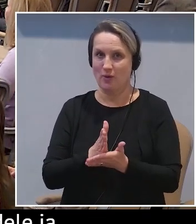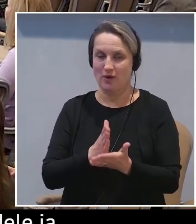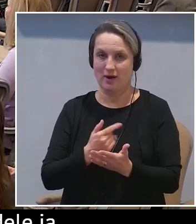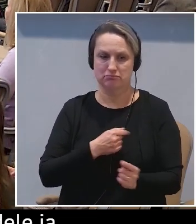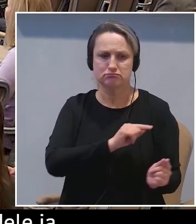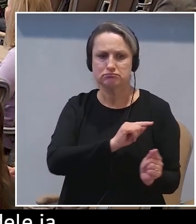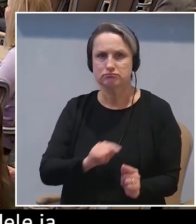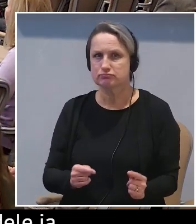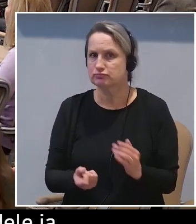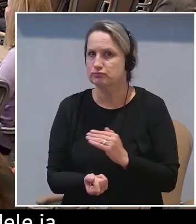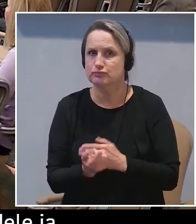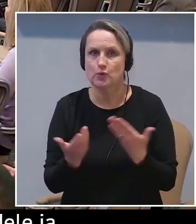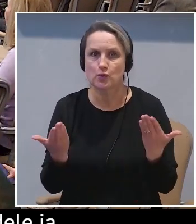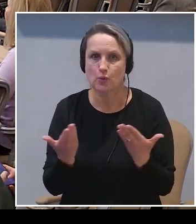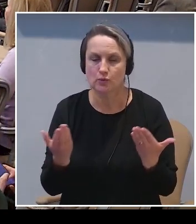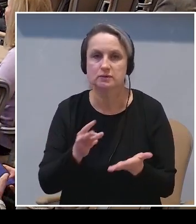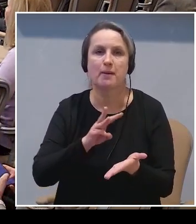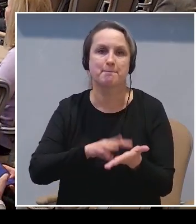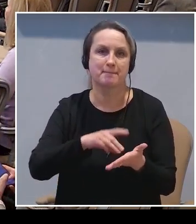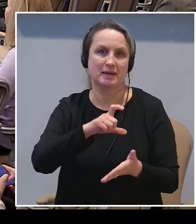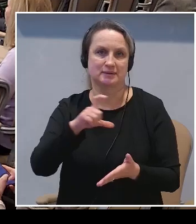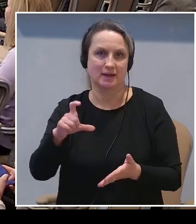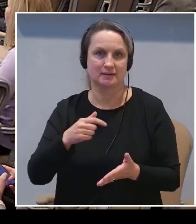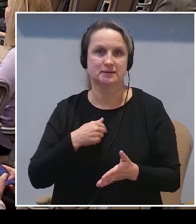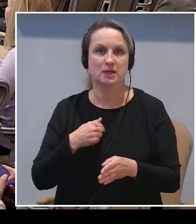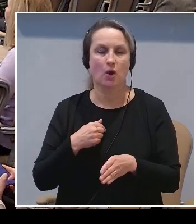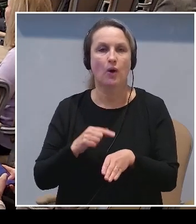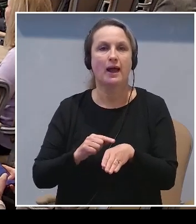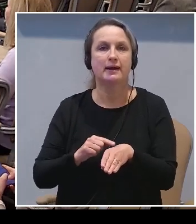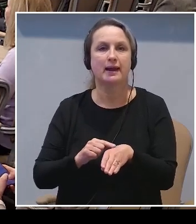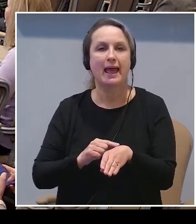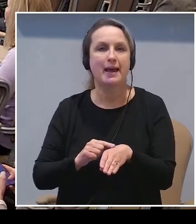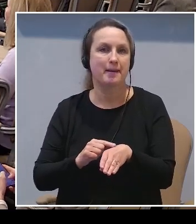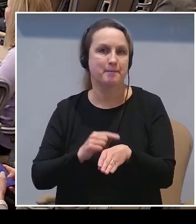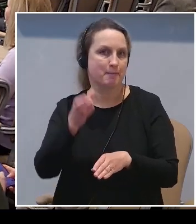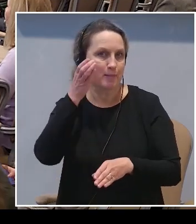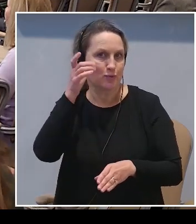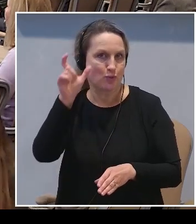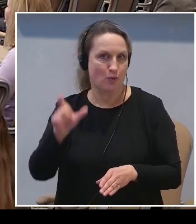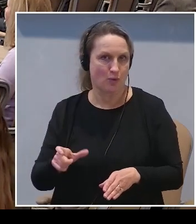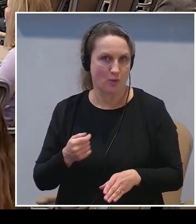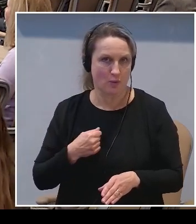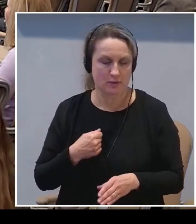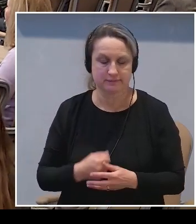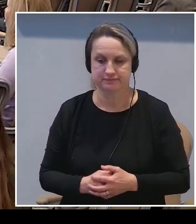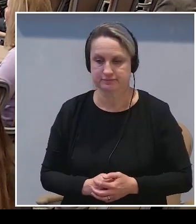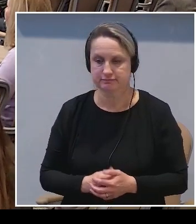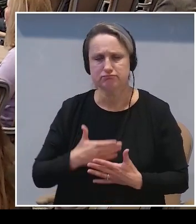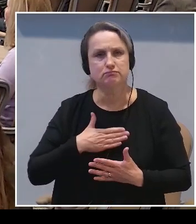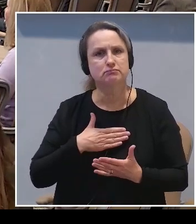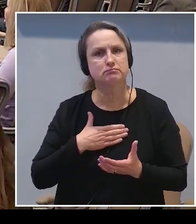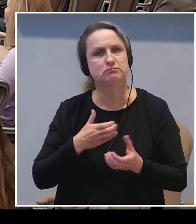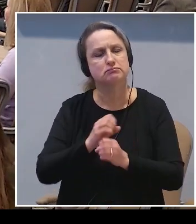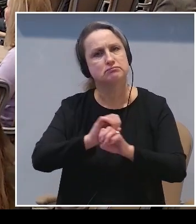a little bit about the work that we do ja tahan teile tutvustada moving tööd, from mida transplant where we me use a teeme.